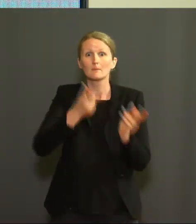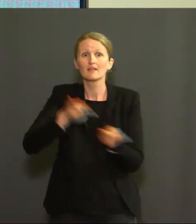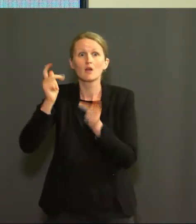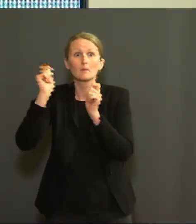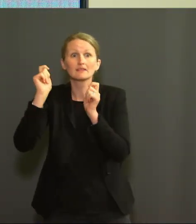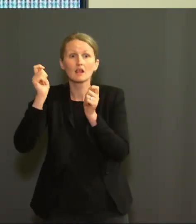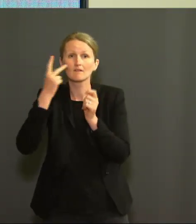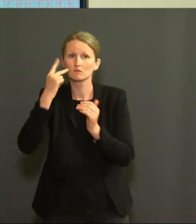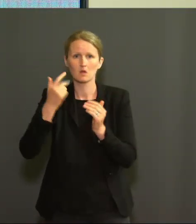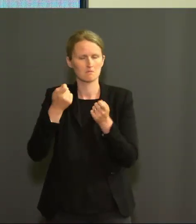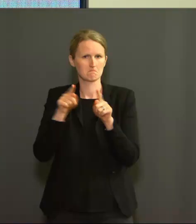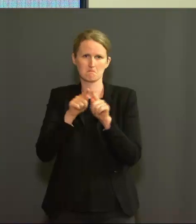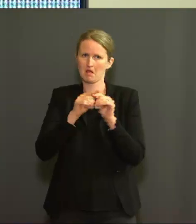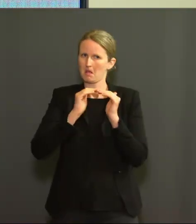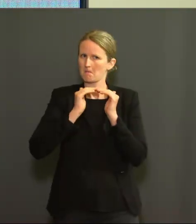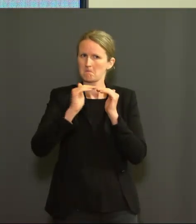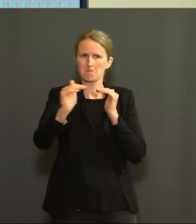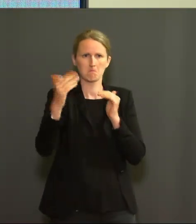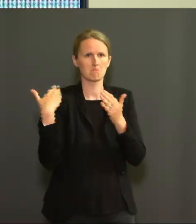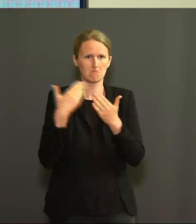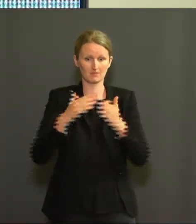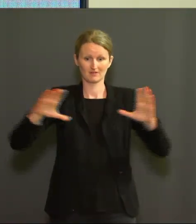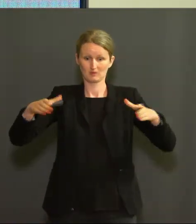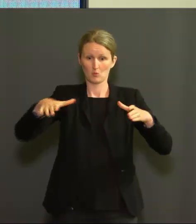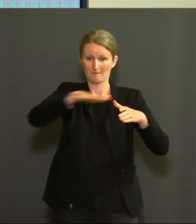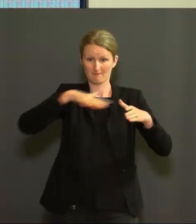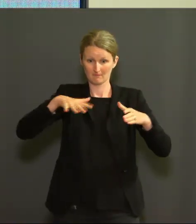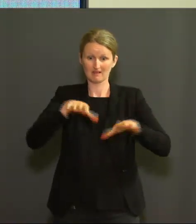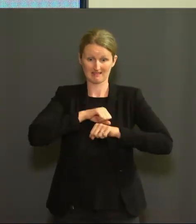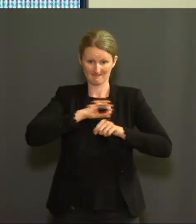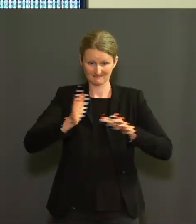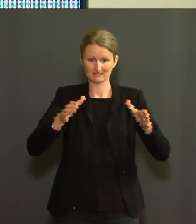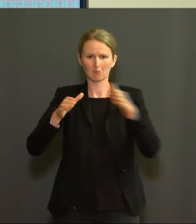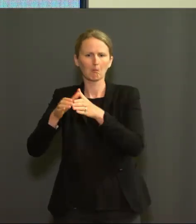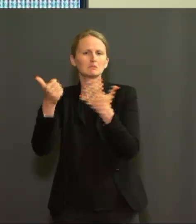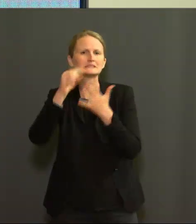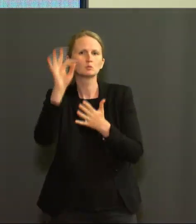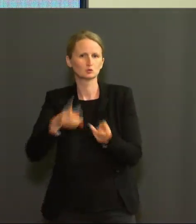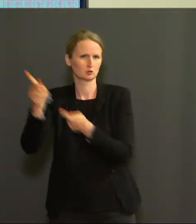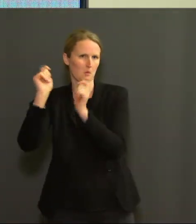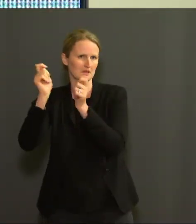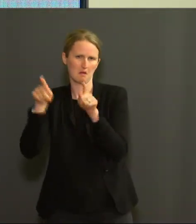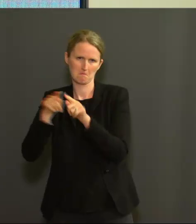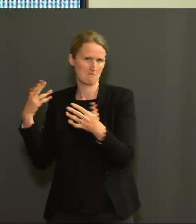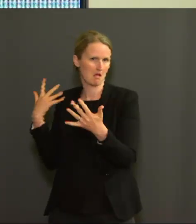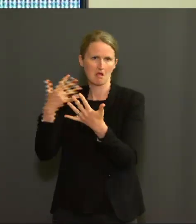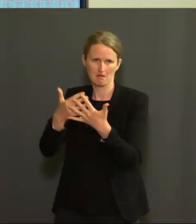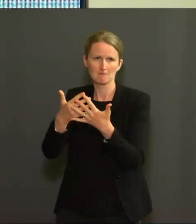6%. Si on le compare à un autre pays comme la Grande-Bretagne, par exemple, ce rapport y est moins élevé. Il est de l'ordre